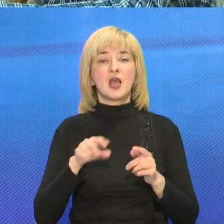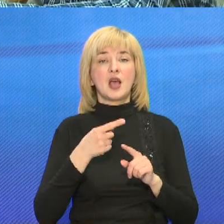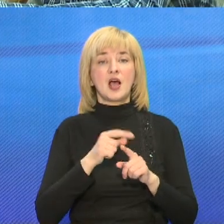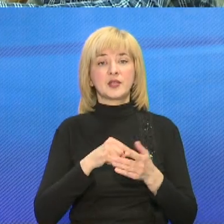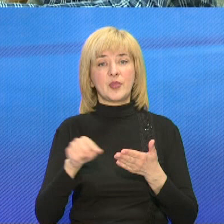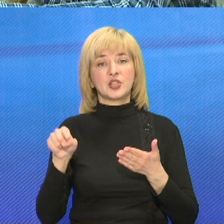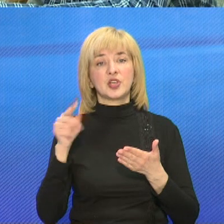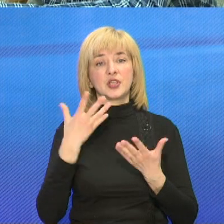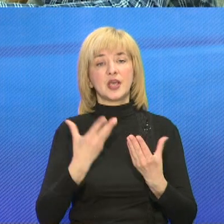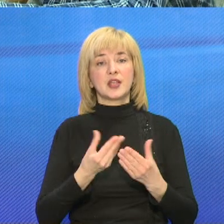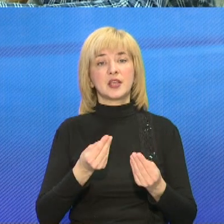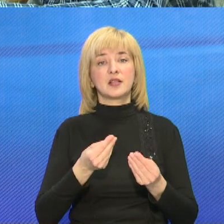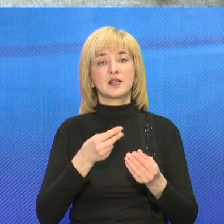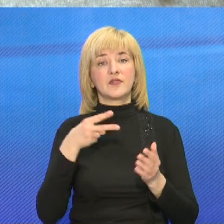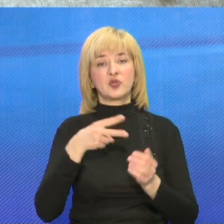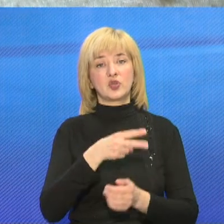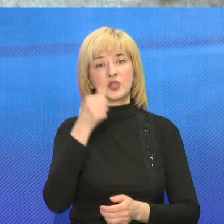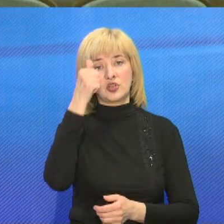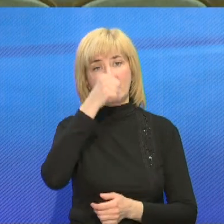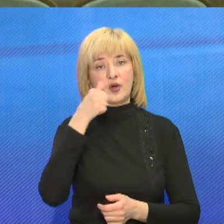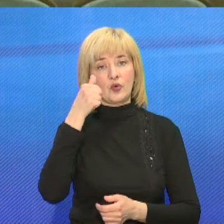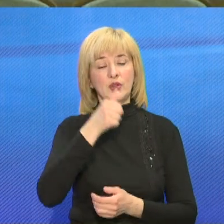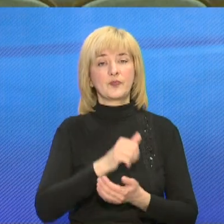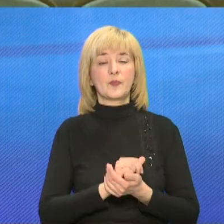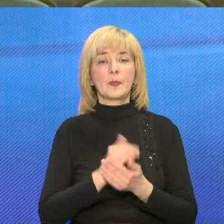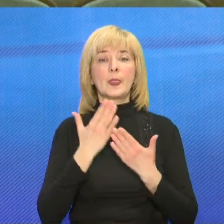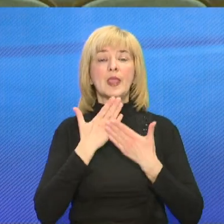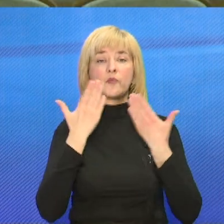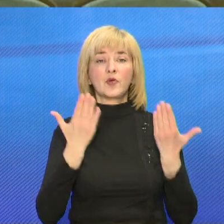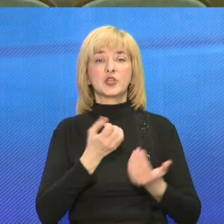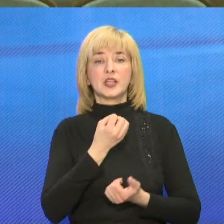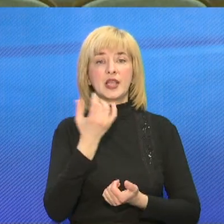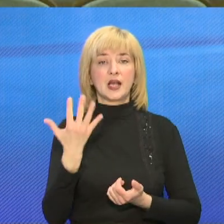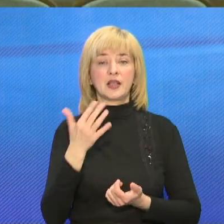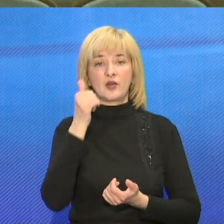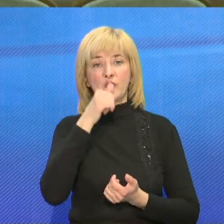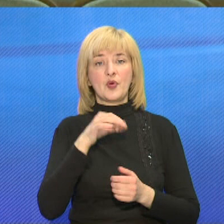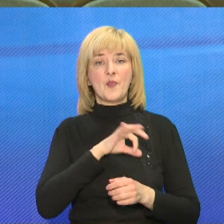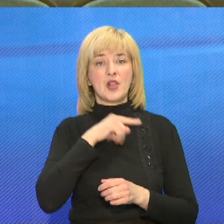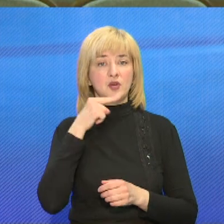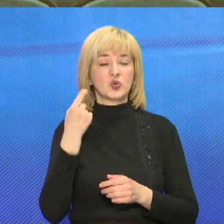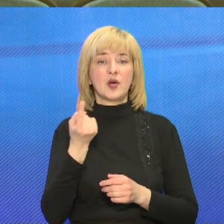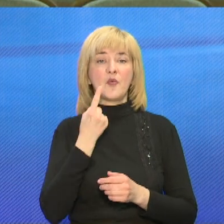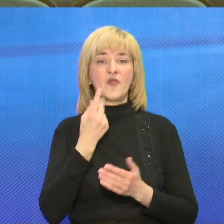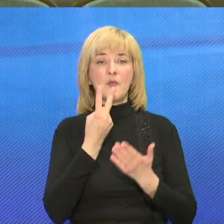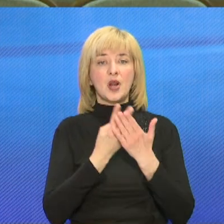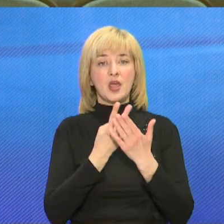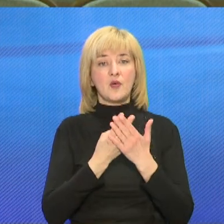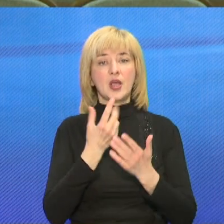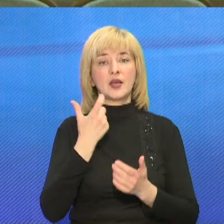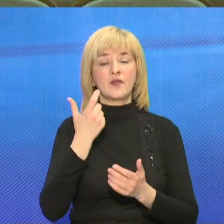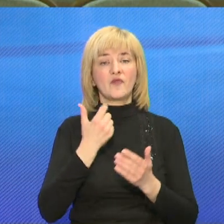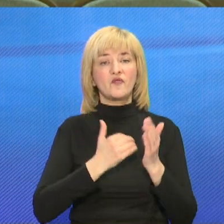день с 2000 года. За апошние несколько год белорусская мова проявляет высокую